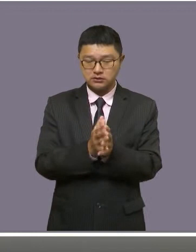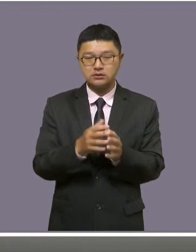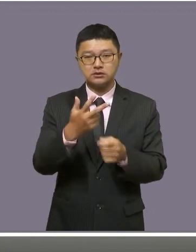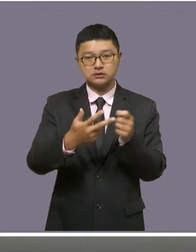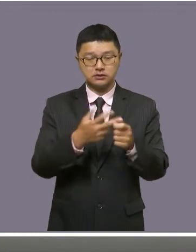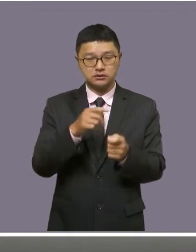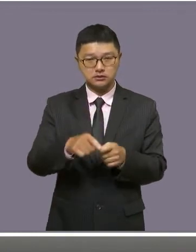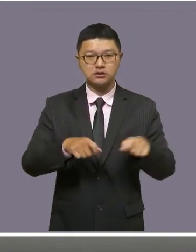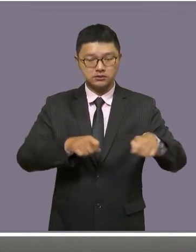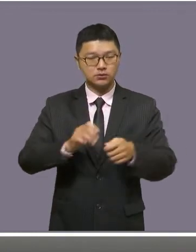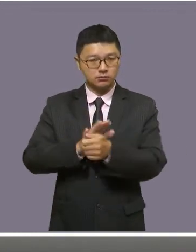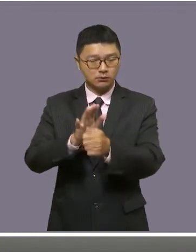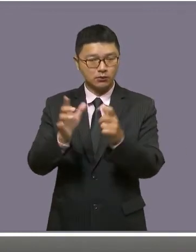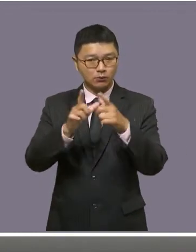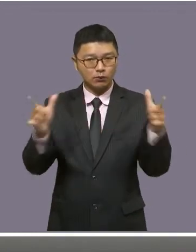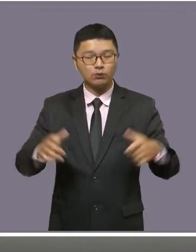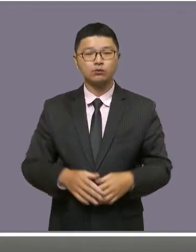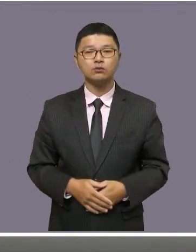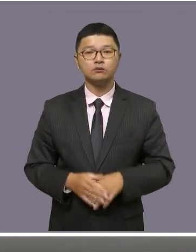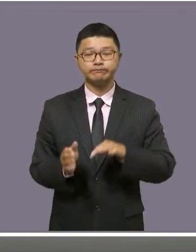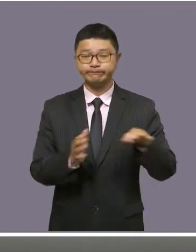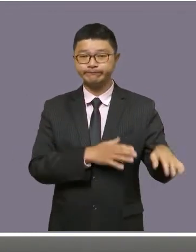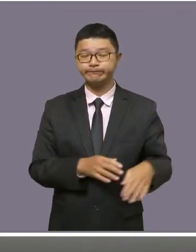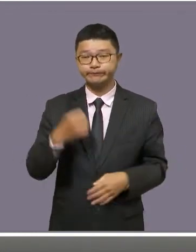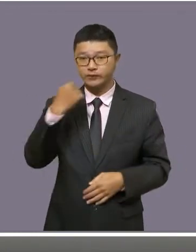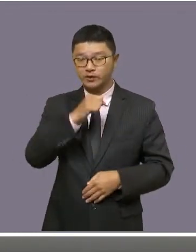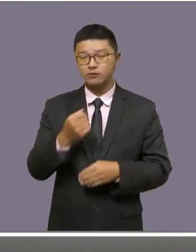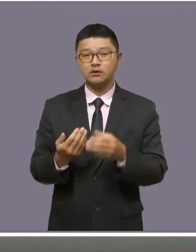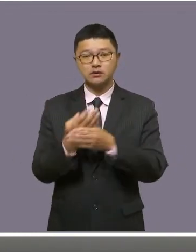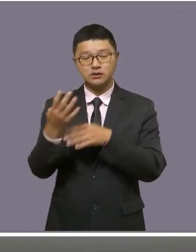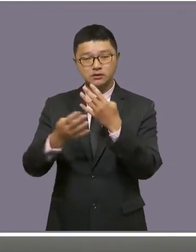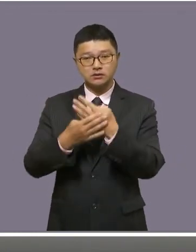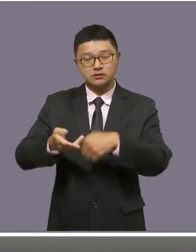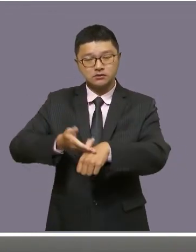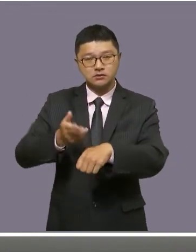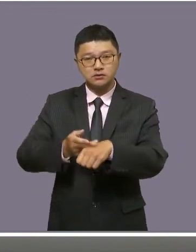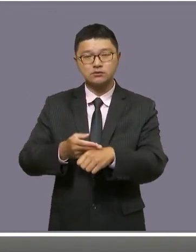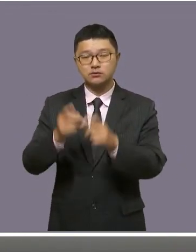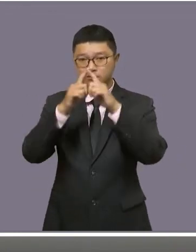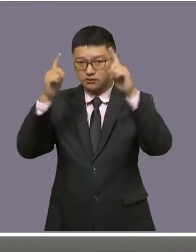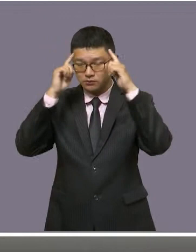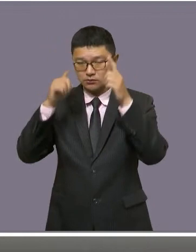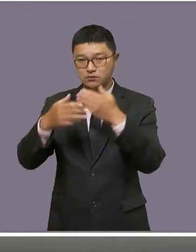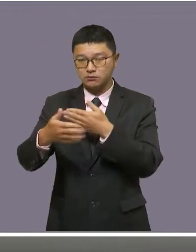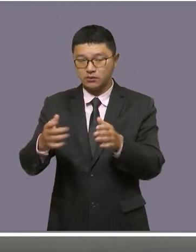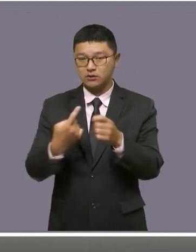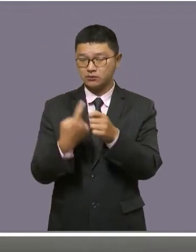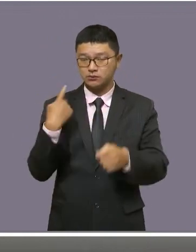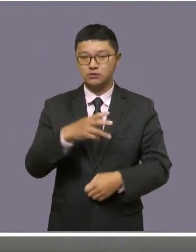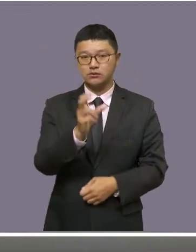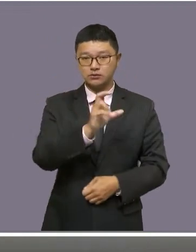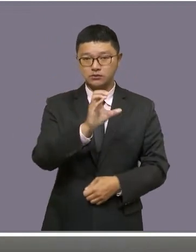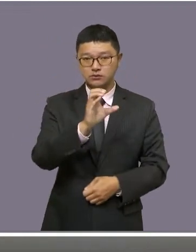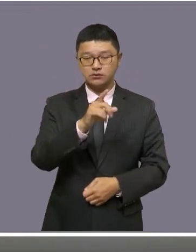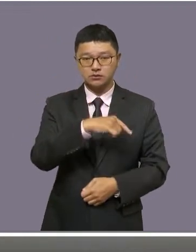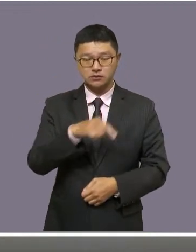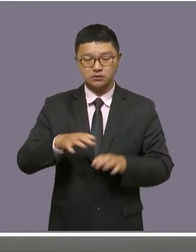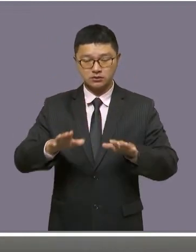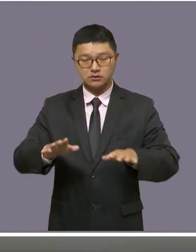那另外我们看到台湾产业技术学士班，在去年我们可以看到有90个人，然后到今年成长